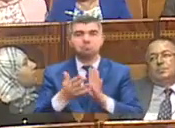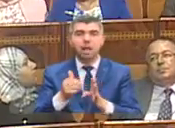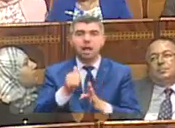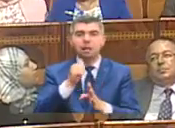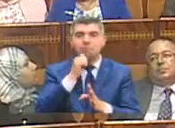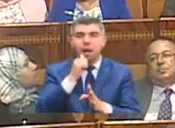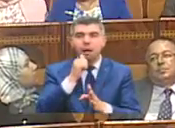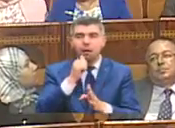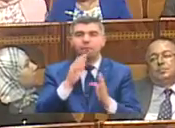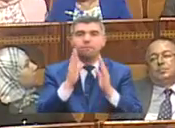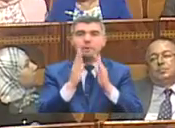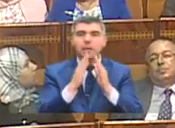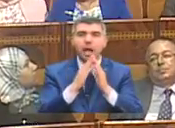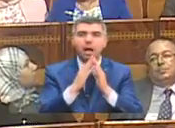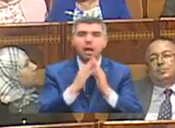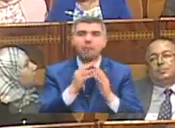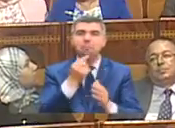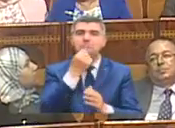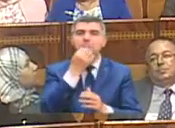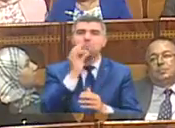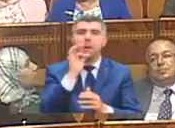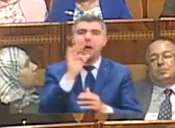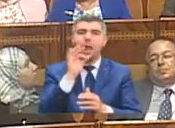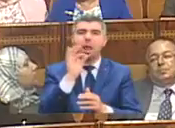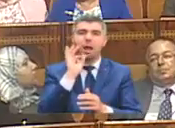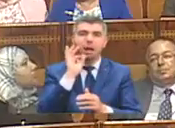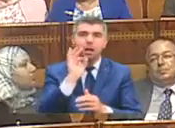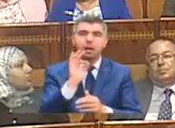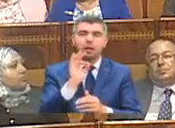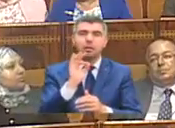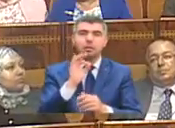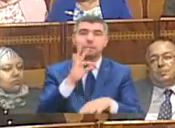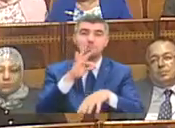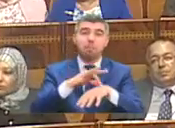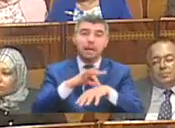ديالهم اللي هو في واحد نسبة الملوحة كبيرة بزاف أكبر من المعتاد صحيا.